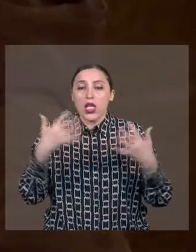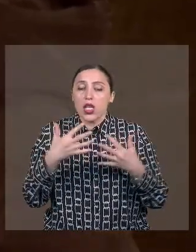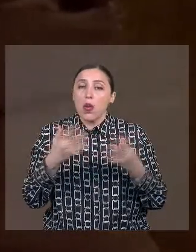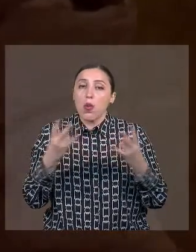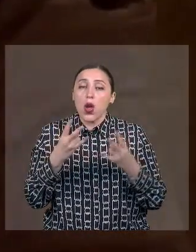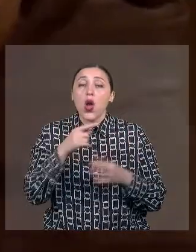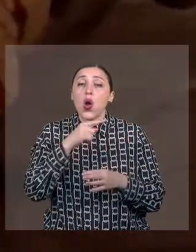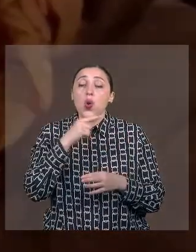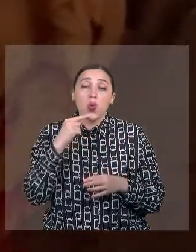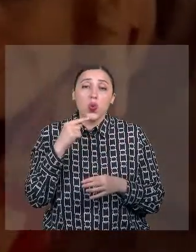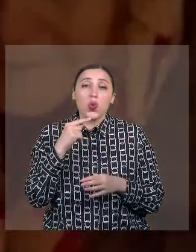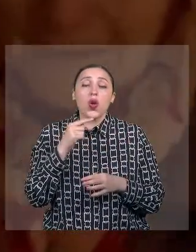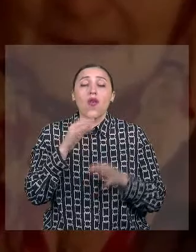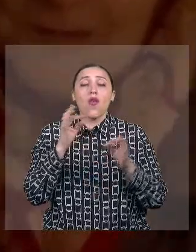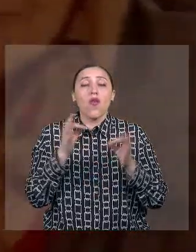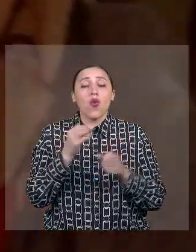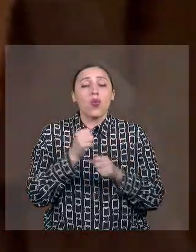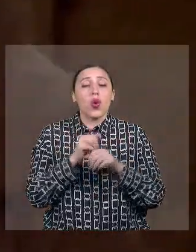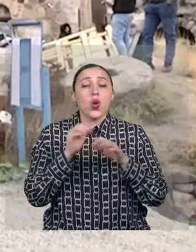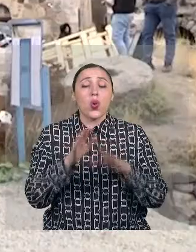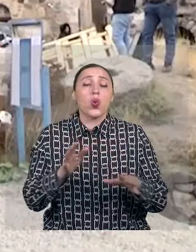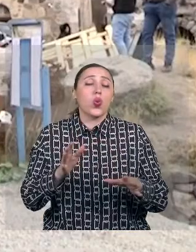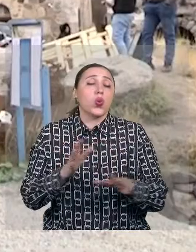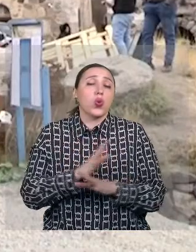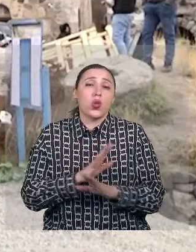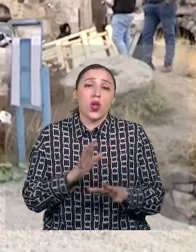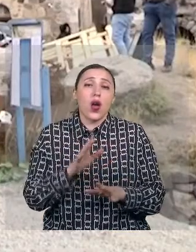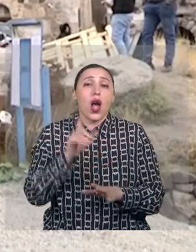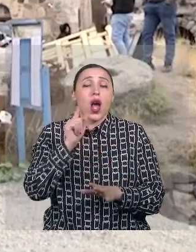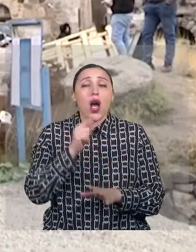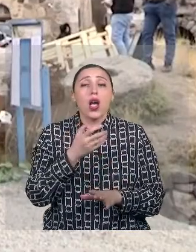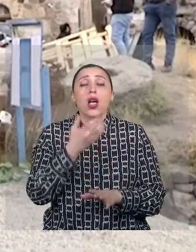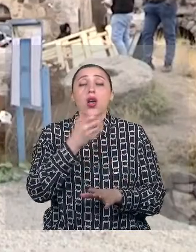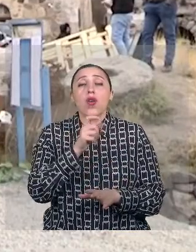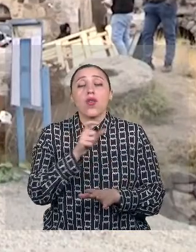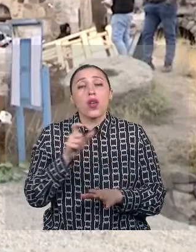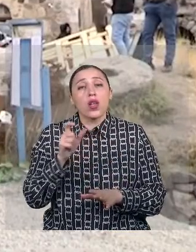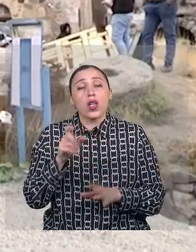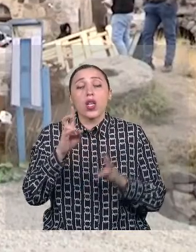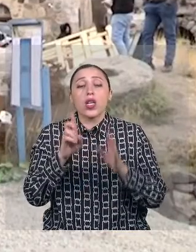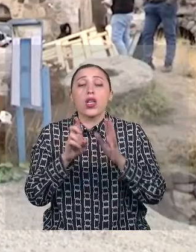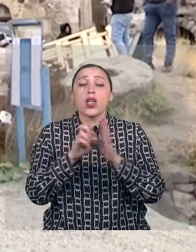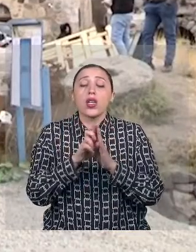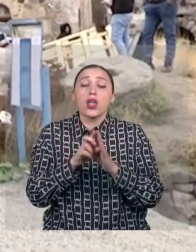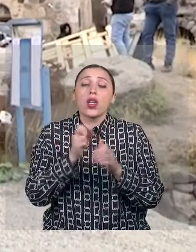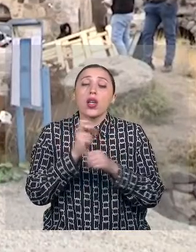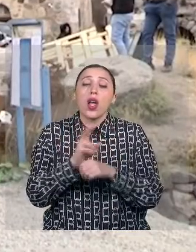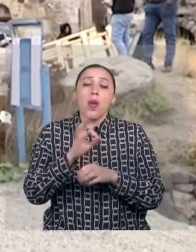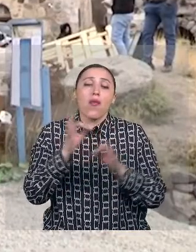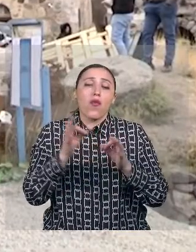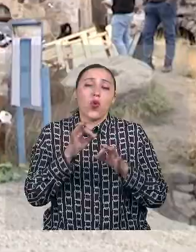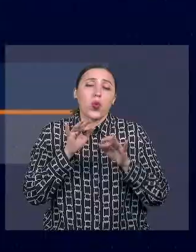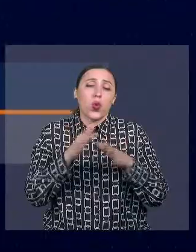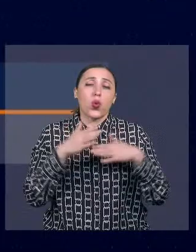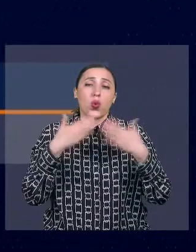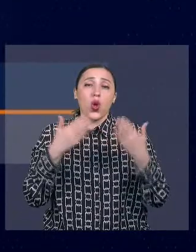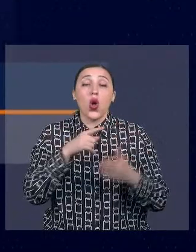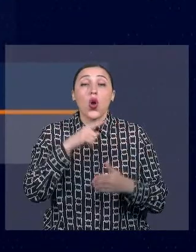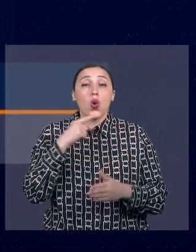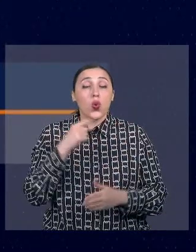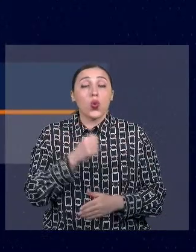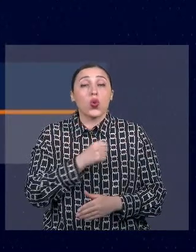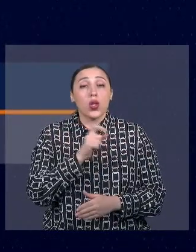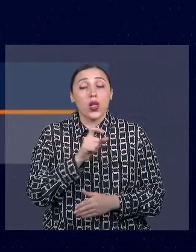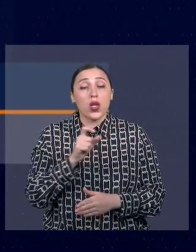խոսքով ռուսները համենայն դեպս որևէ քայլ չեն ձեռնարկում, որ հայ հոգևորականները դադիվանքից հեռանան։ Ռուս խաղապահներն էլ ապահովում են